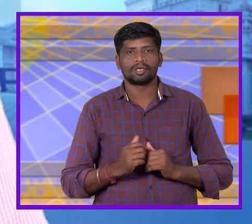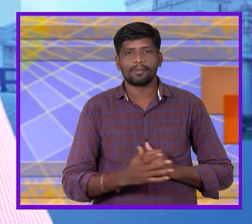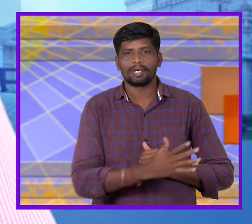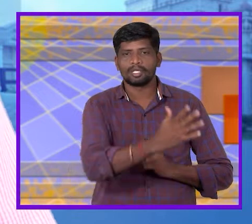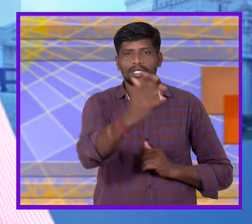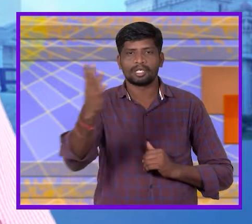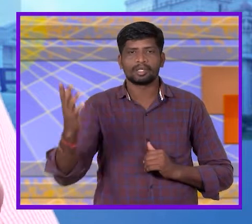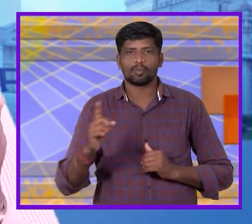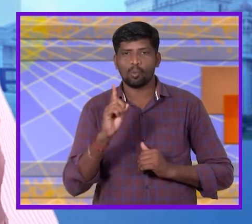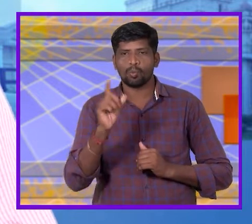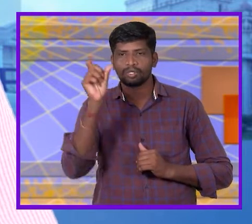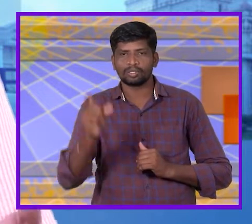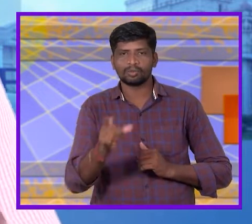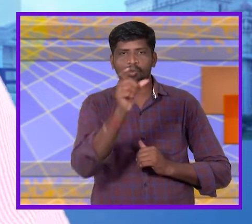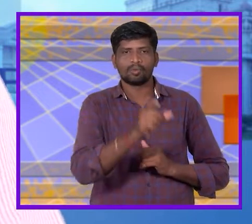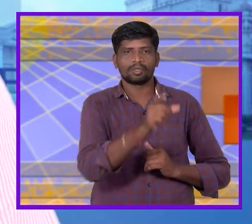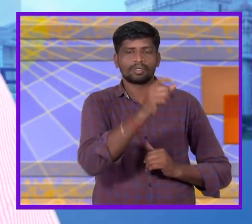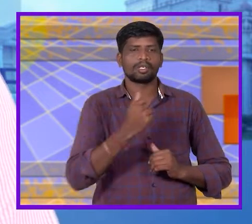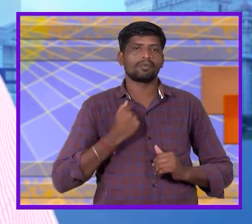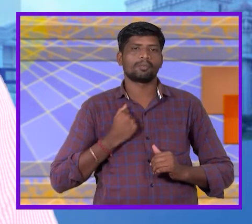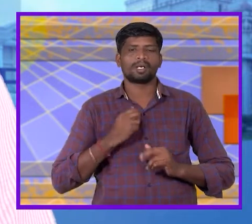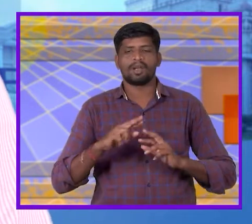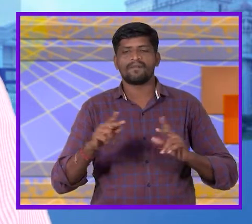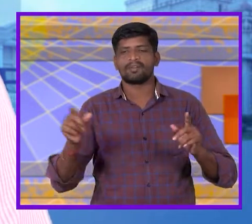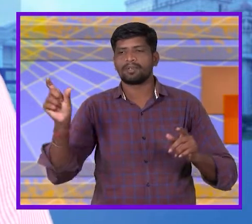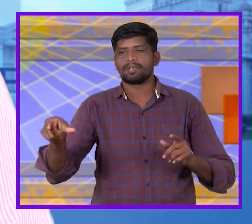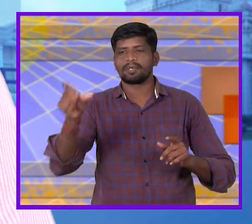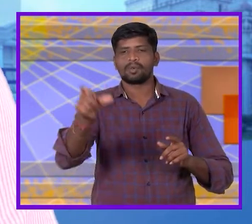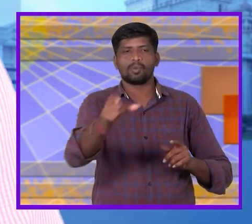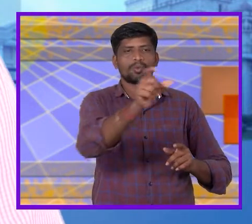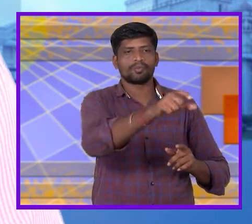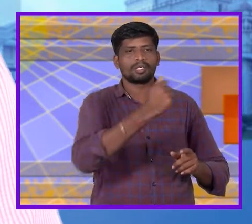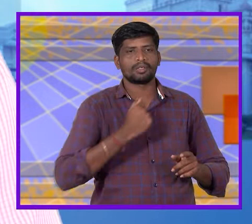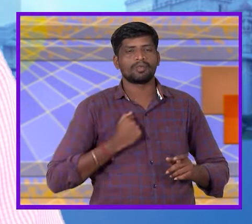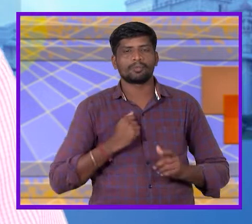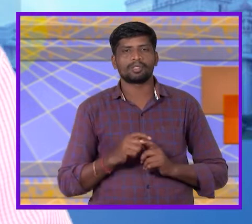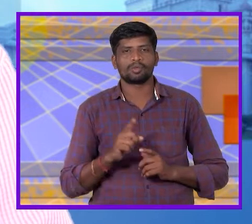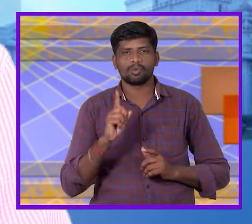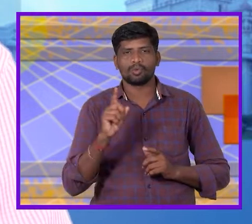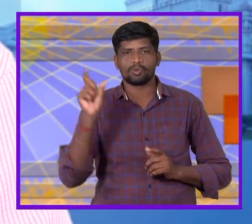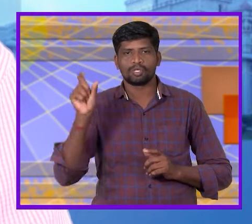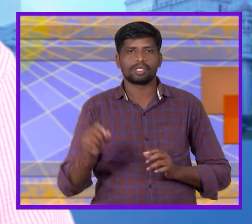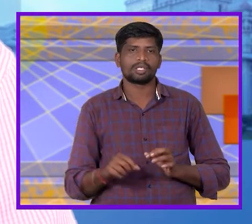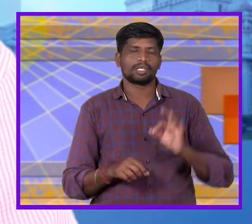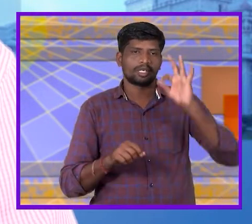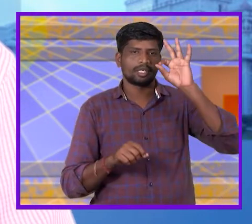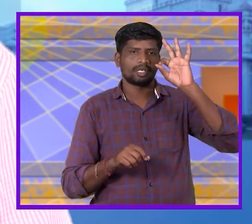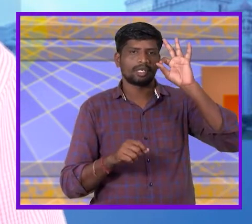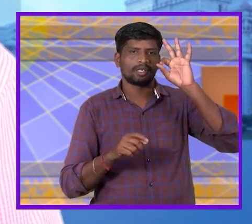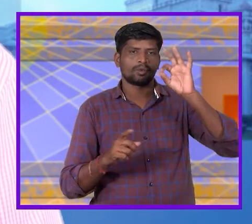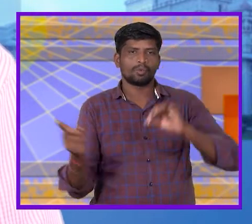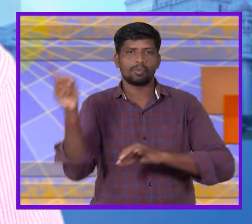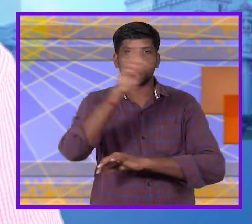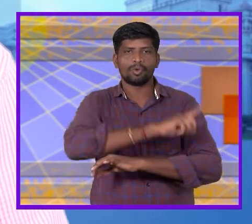மனிதர்களுக்கு ஒவ்வொருத்தருக்கும் ஒவ்வொரு விதமான விருப்பங்கள் உண்டு, அப்படி தானே? சில பேர் தொலைக்காட்சி பார்ப்பாங்க, வெகு நேரம்